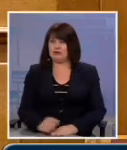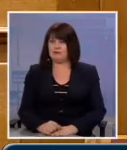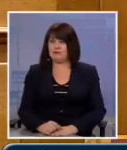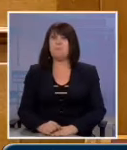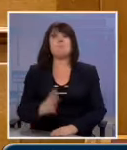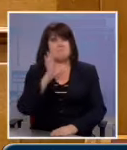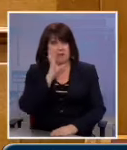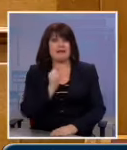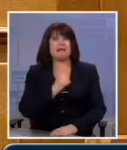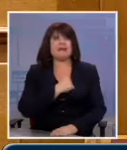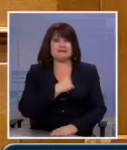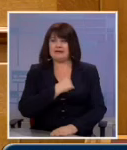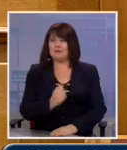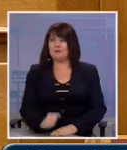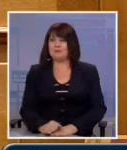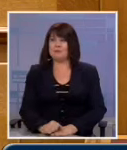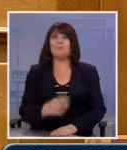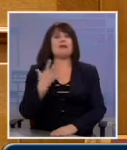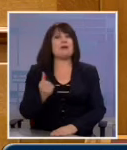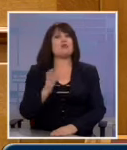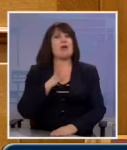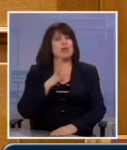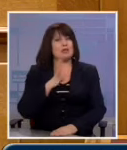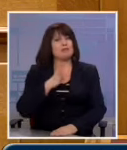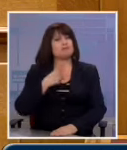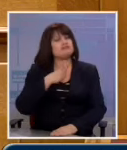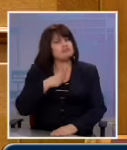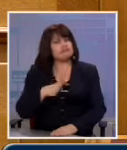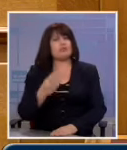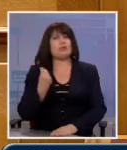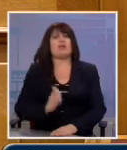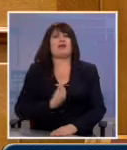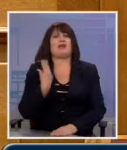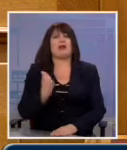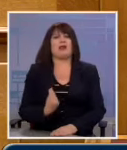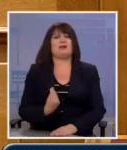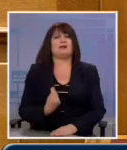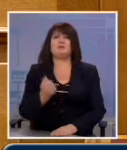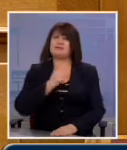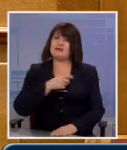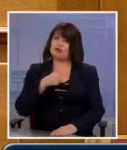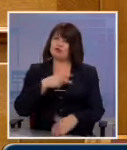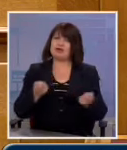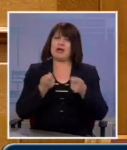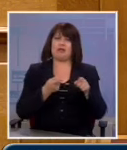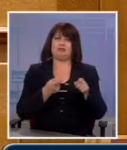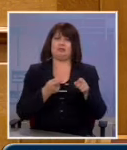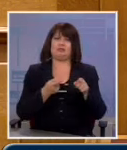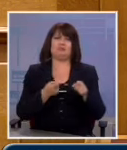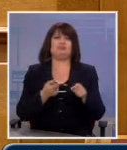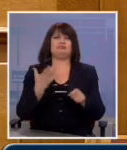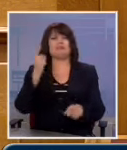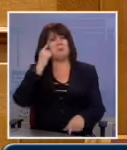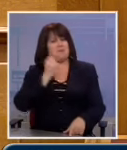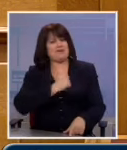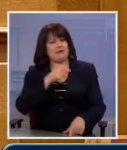ειλικρινώς πιστεύω ότι υπάρχουν άνθρωποι καλοπροαίρετοι οι οποίοι πιστεύουν ότι πράττουν το σωστό έχοντας τις αντιλήψεις